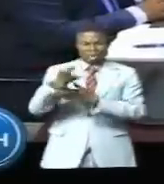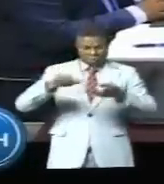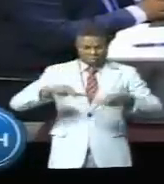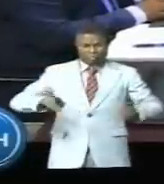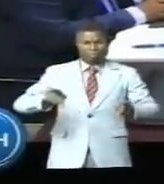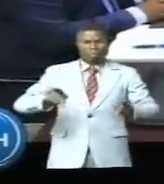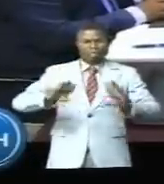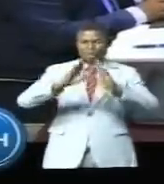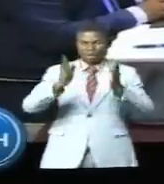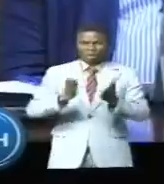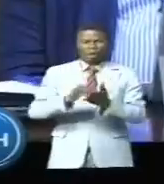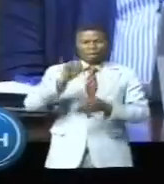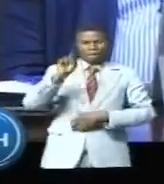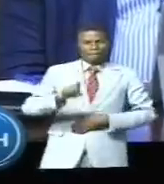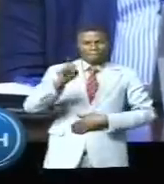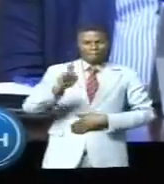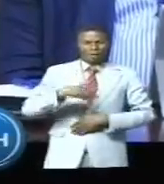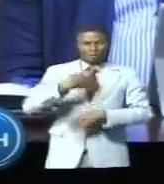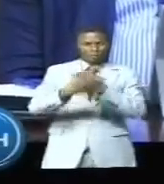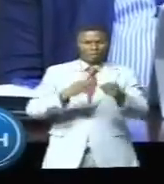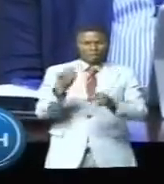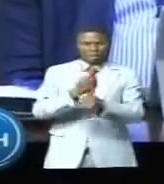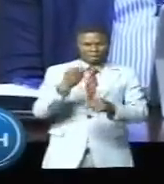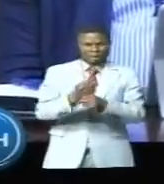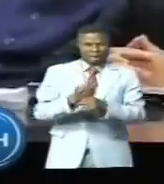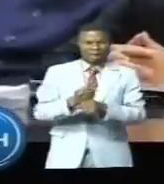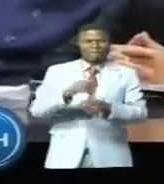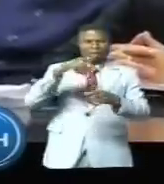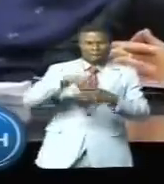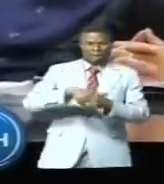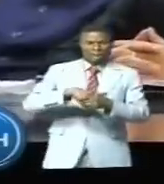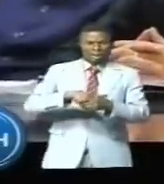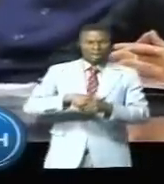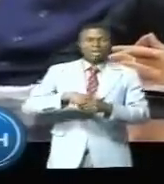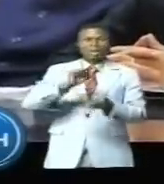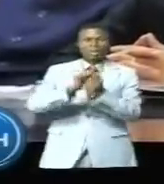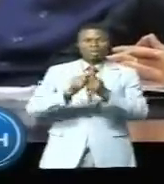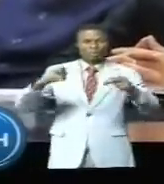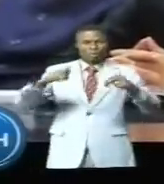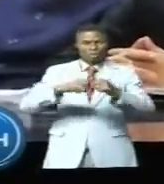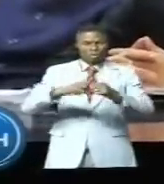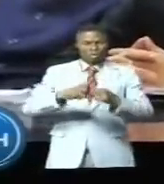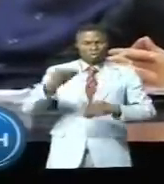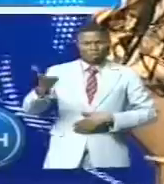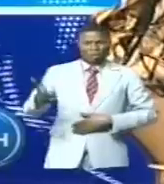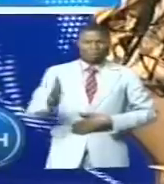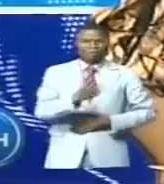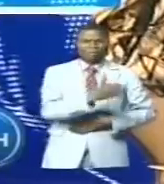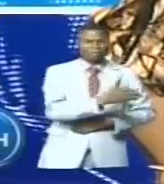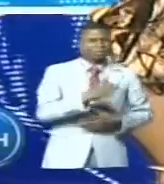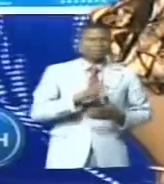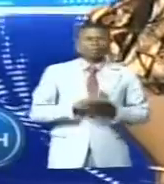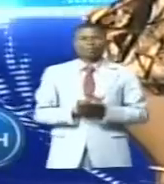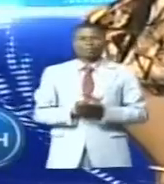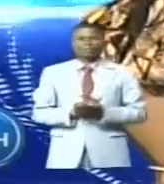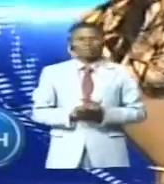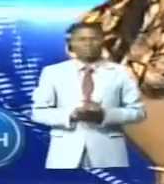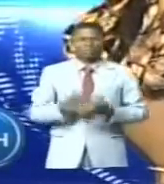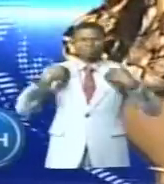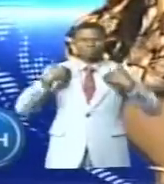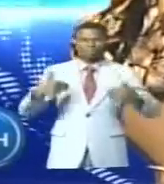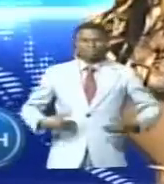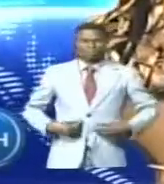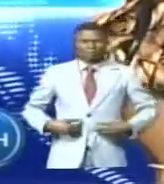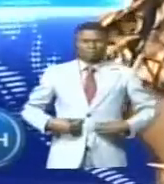pour ceux qui désirent exercer une quelconque activité du secteur de l'électricité. Santé à présent,